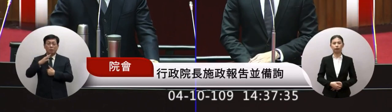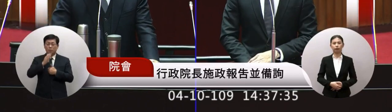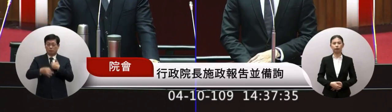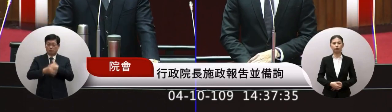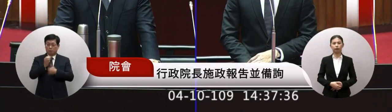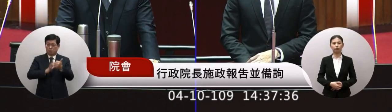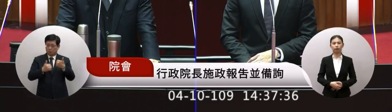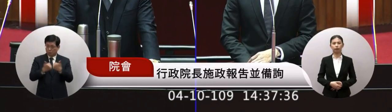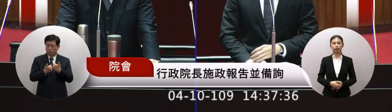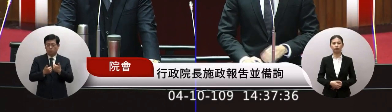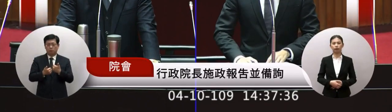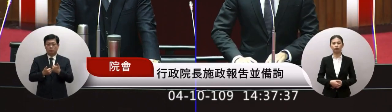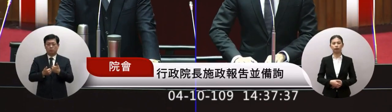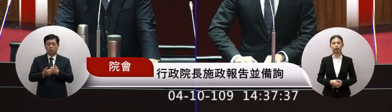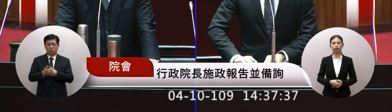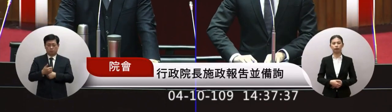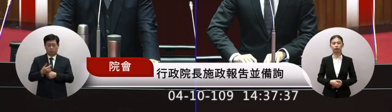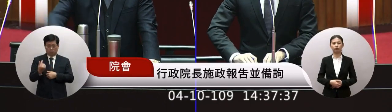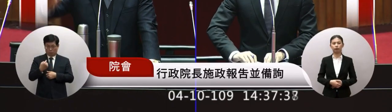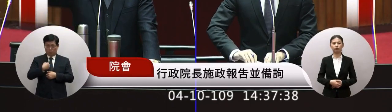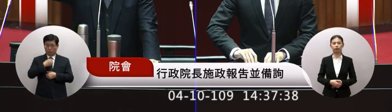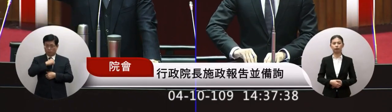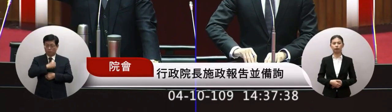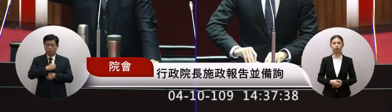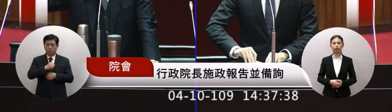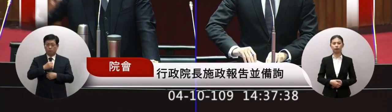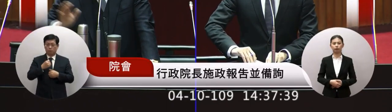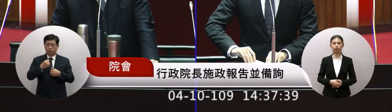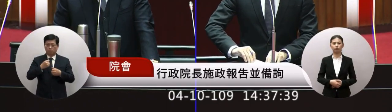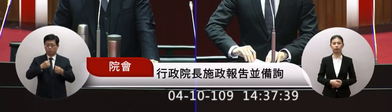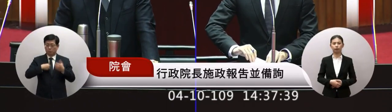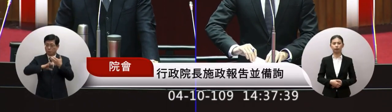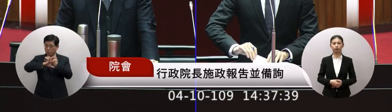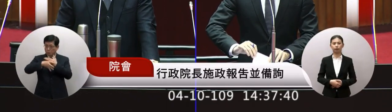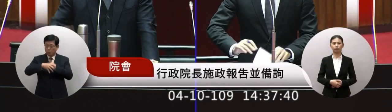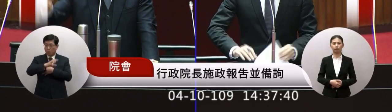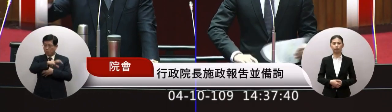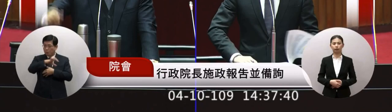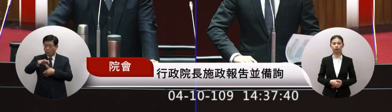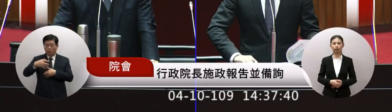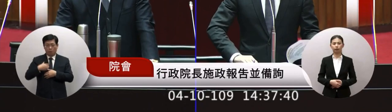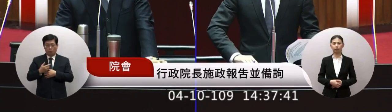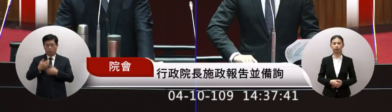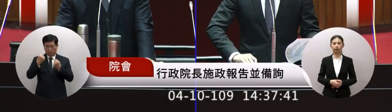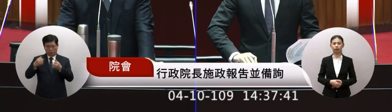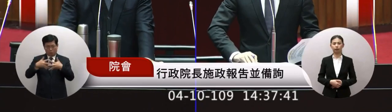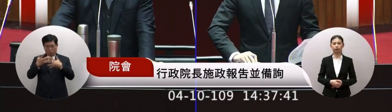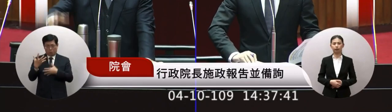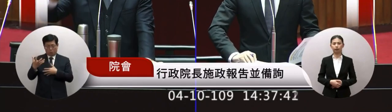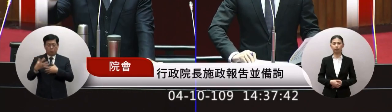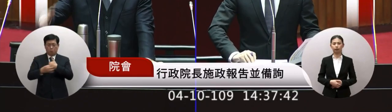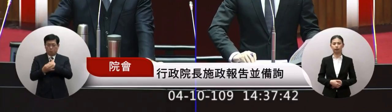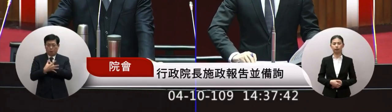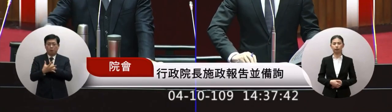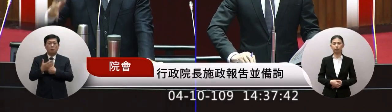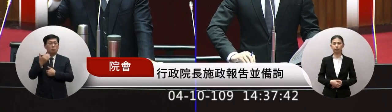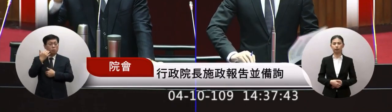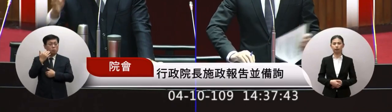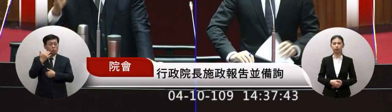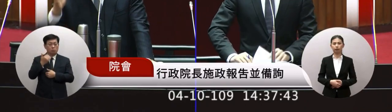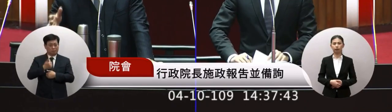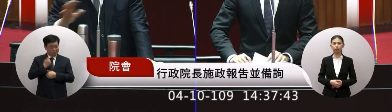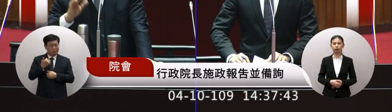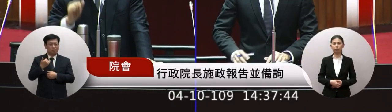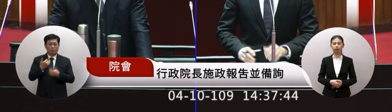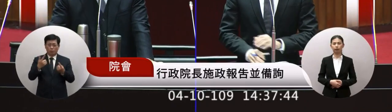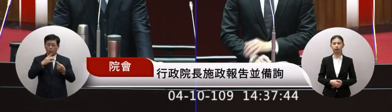委会，其实台湾进抵外国，吼，上侪是伫美国啦，吼。那有咱